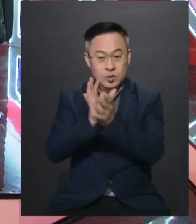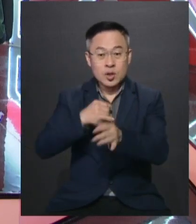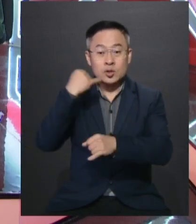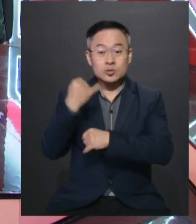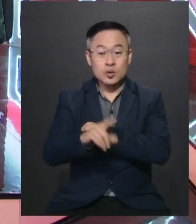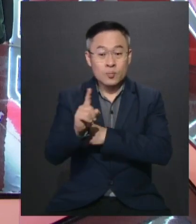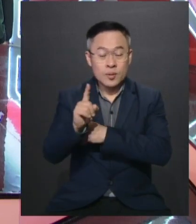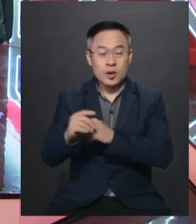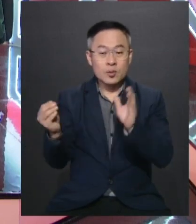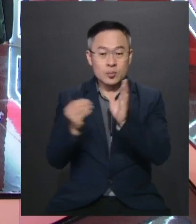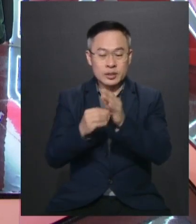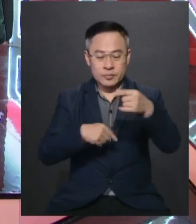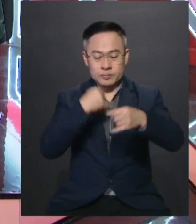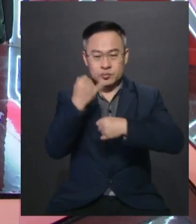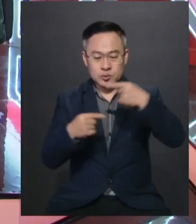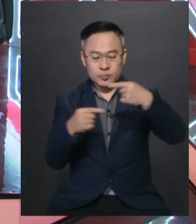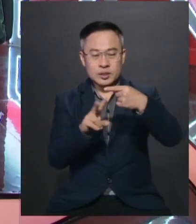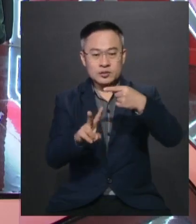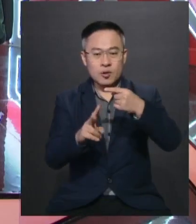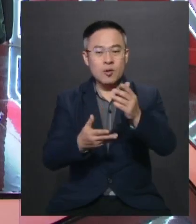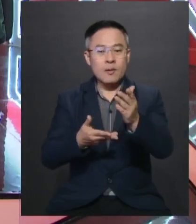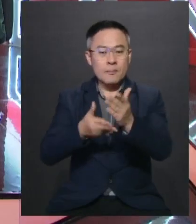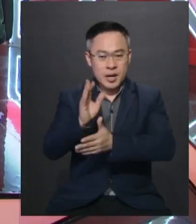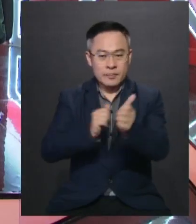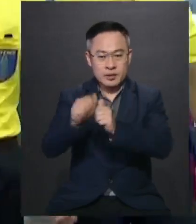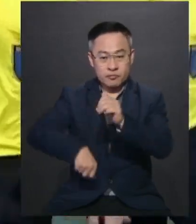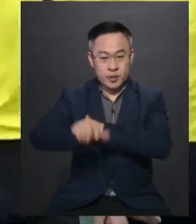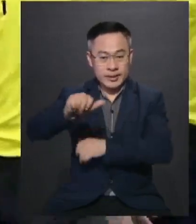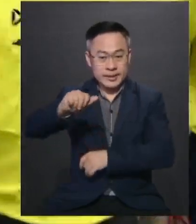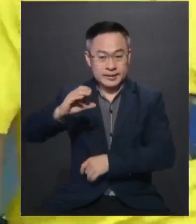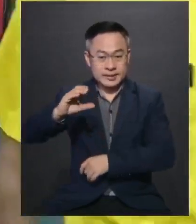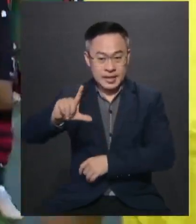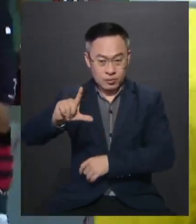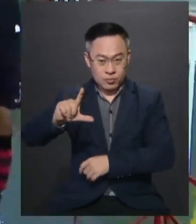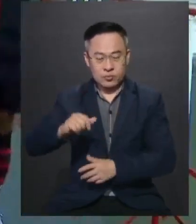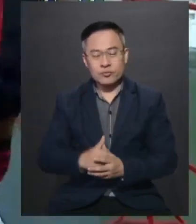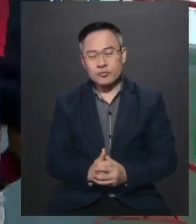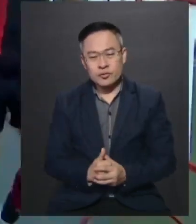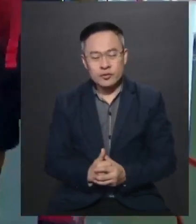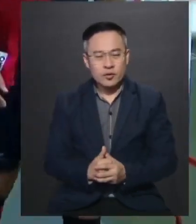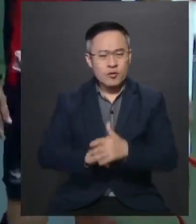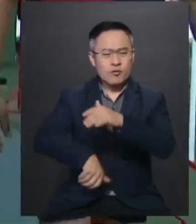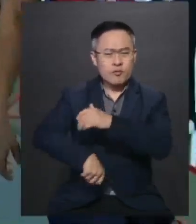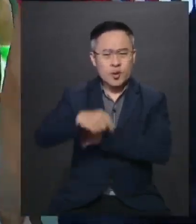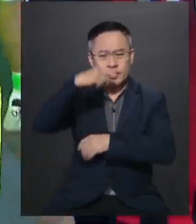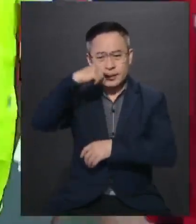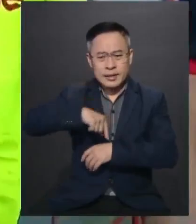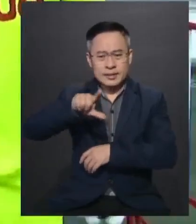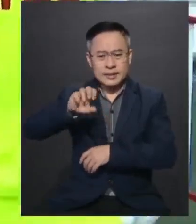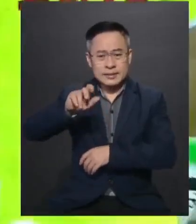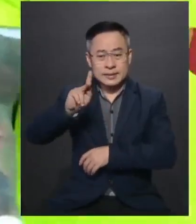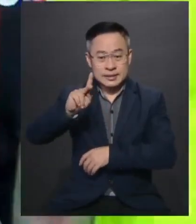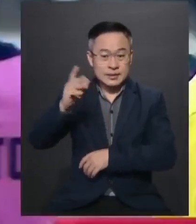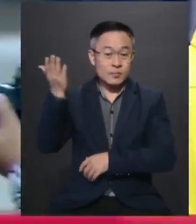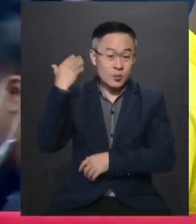การันตีจบที่ 2พร้อมโควตา aclครับไฮไลท์ฟุตบอลลิเวอร์พูลไทยลีกนัดที่ 27